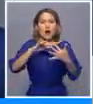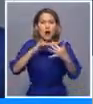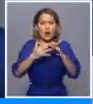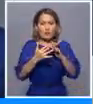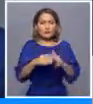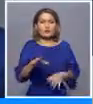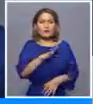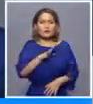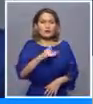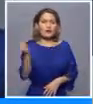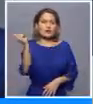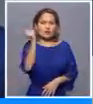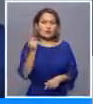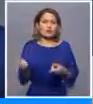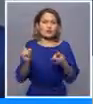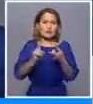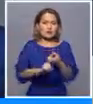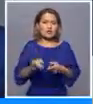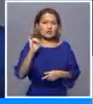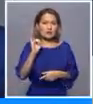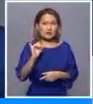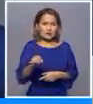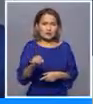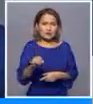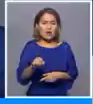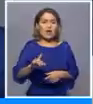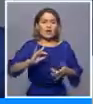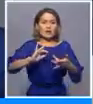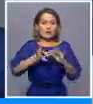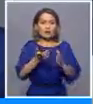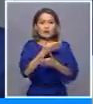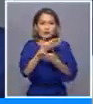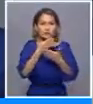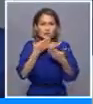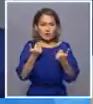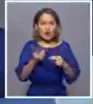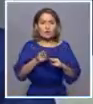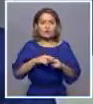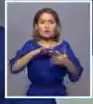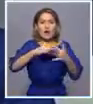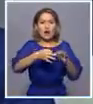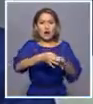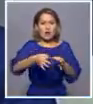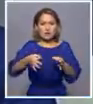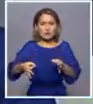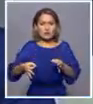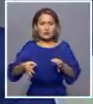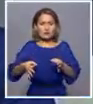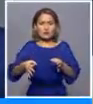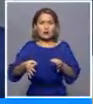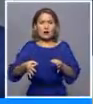ұялы телефондар жоқ. Ол ауылдарда сол елді мекендерде тұрған азаматтар қалай мысалы